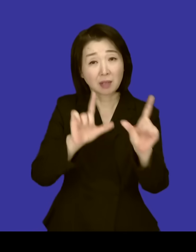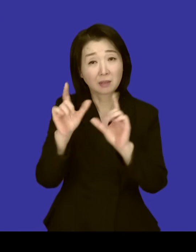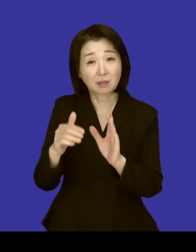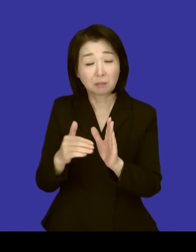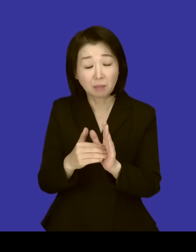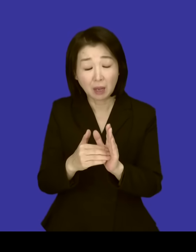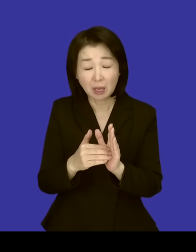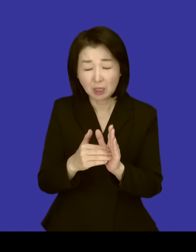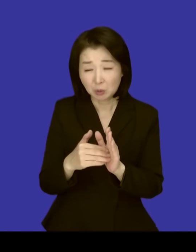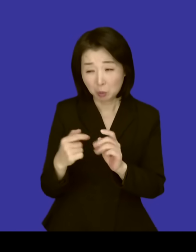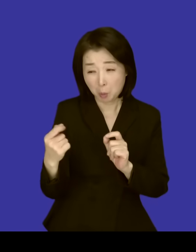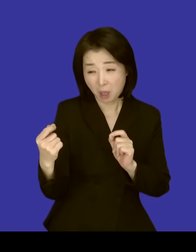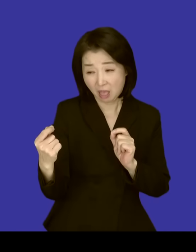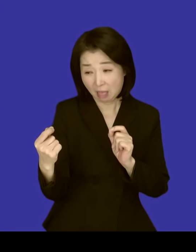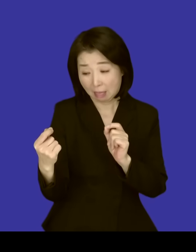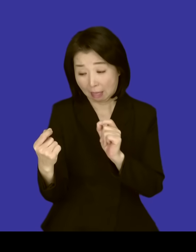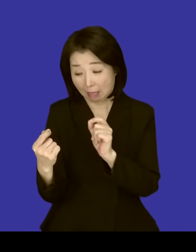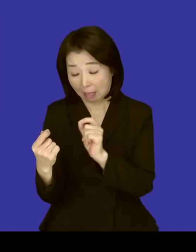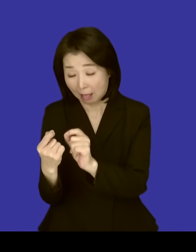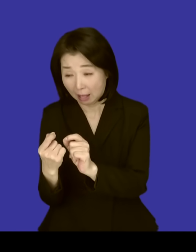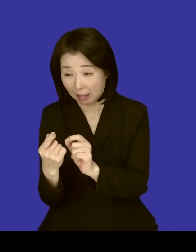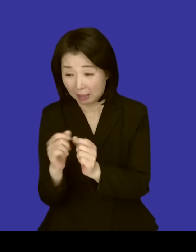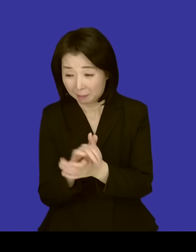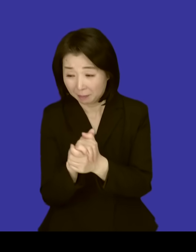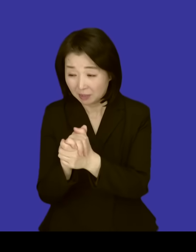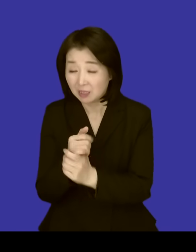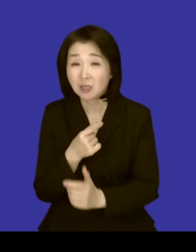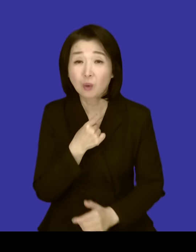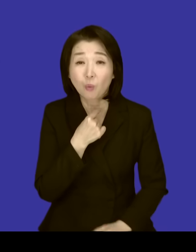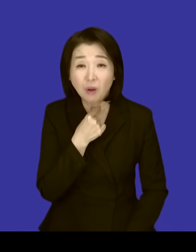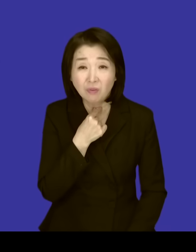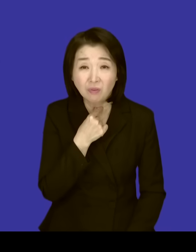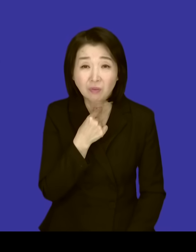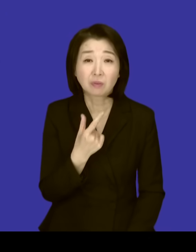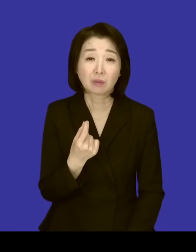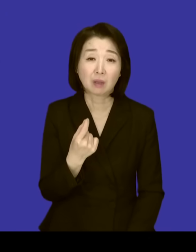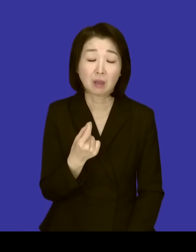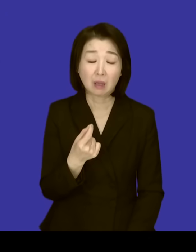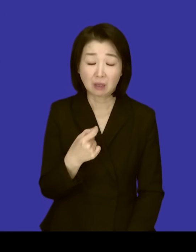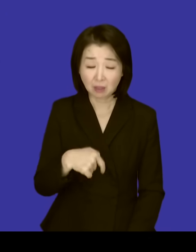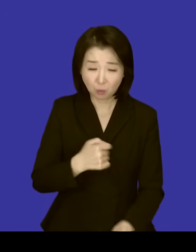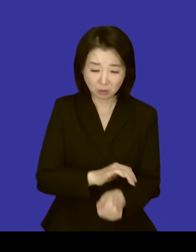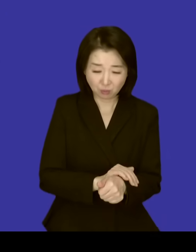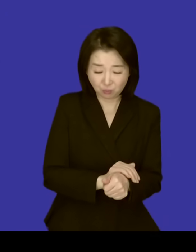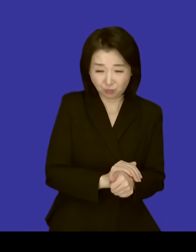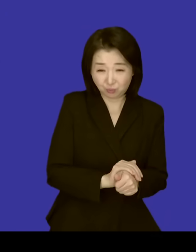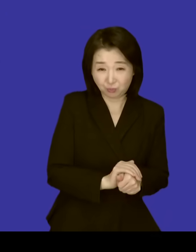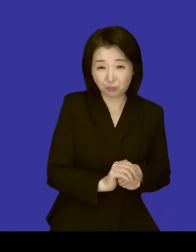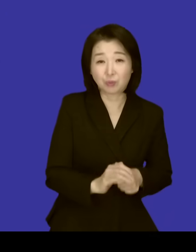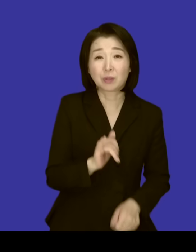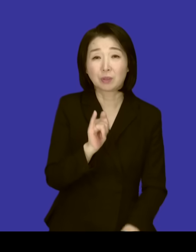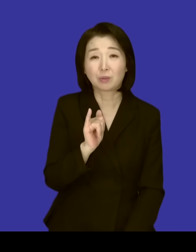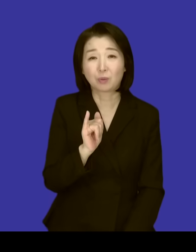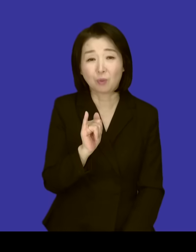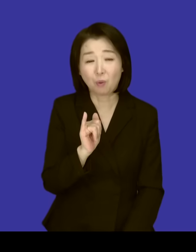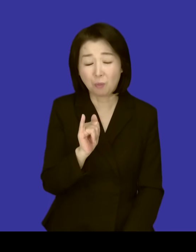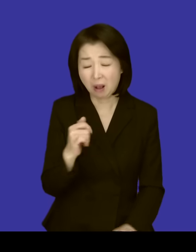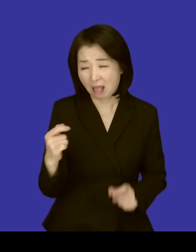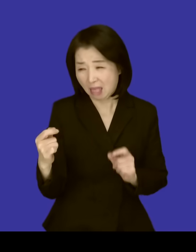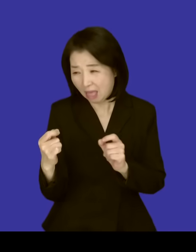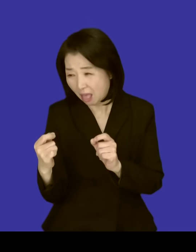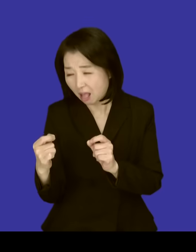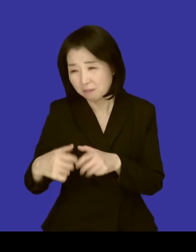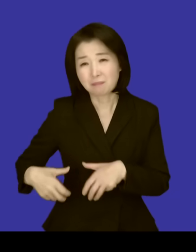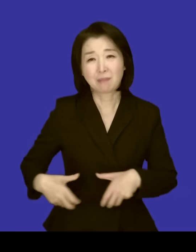좀 더 다가가서 좀 더 친하게 지낼 수 있고 한데 네. 뭔가 혼자 위축되고 좀 다가가기